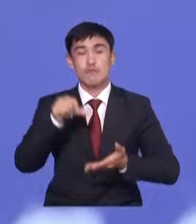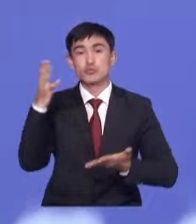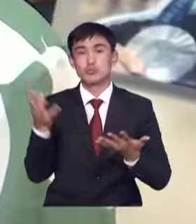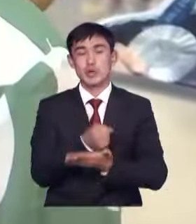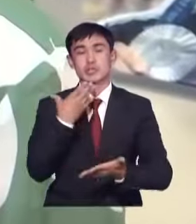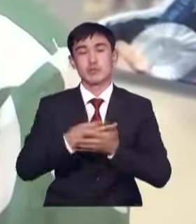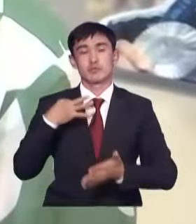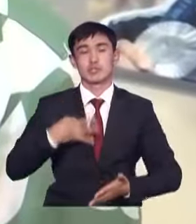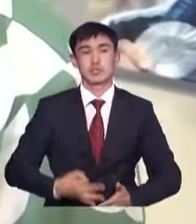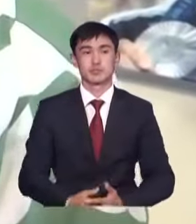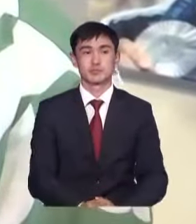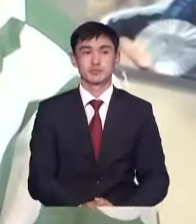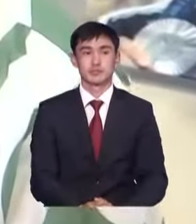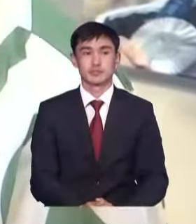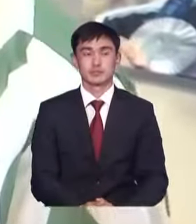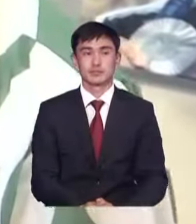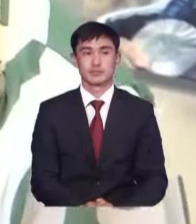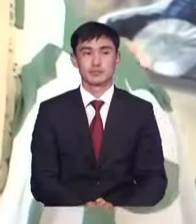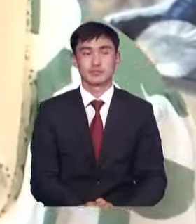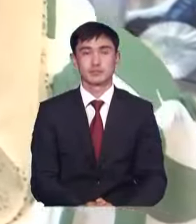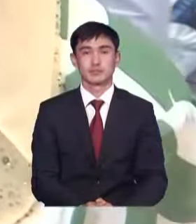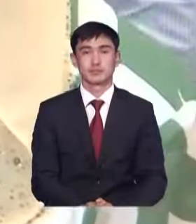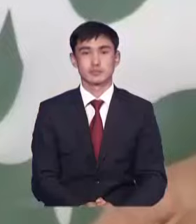успехе своего сына.